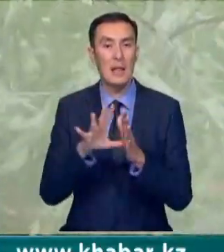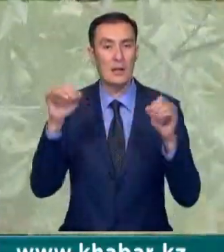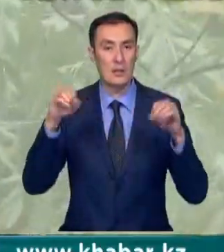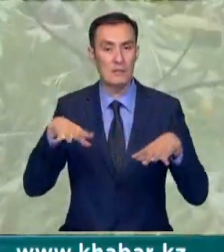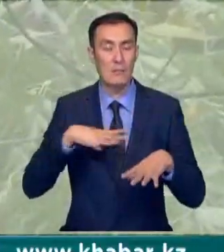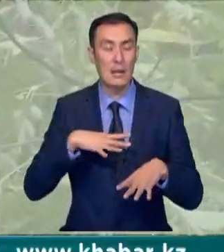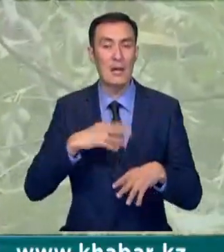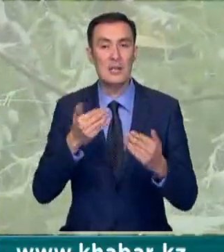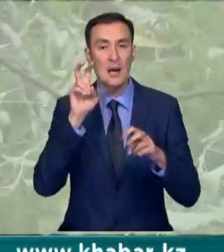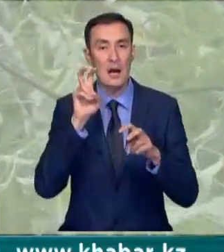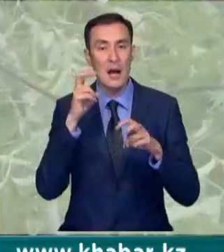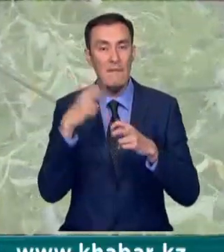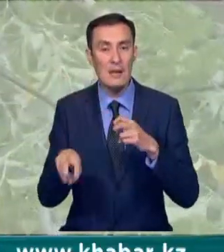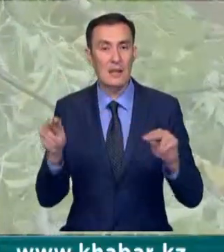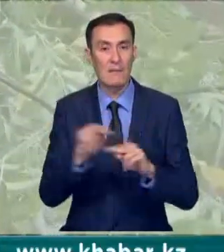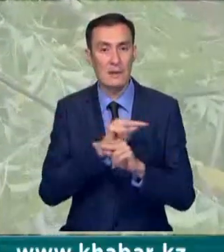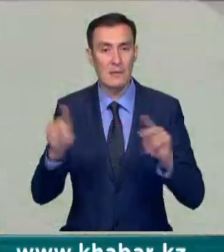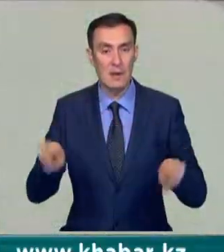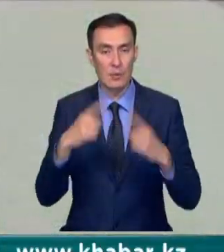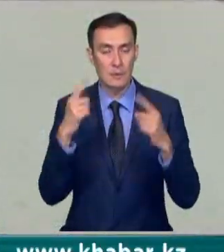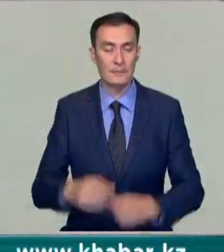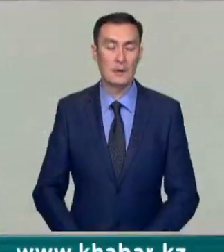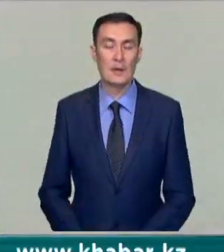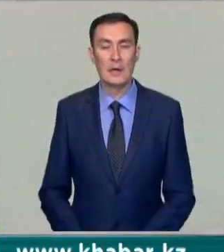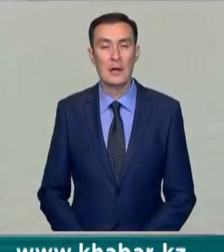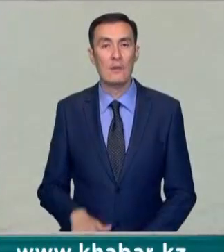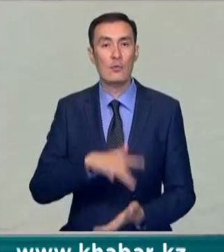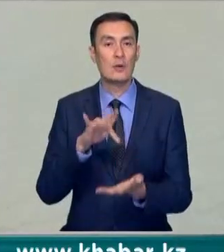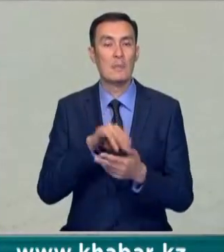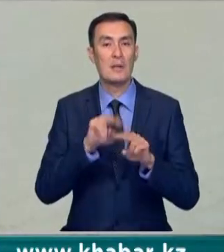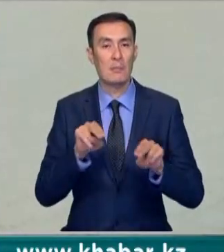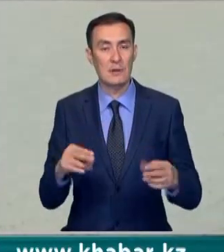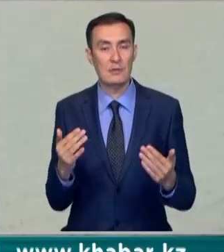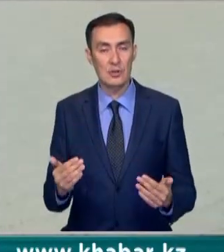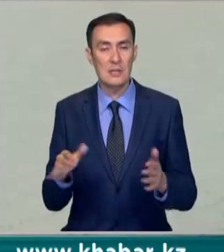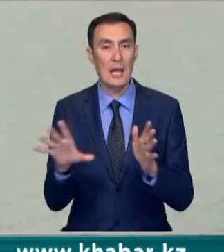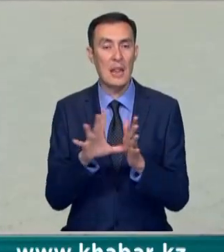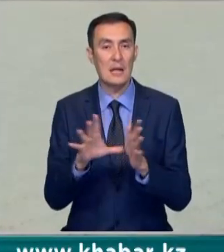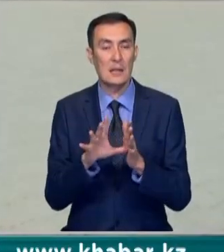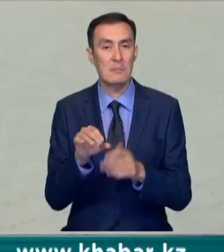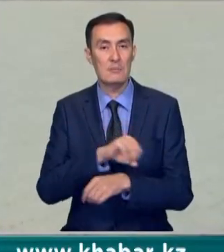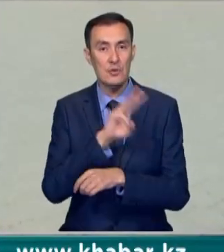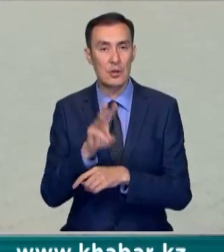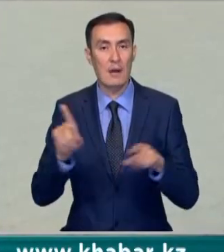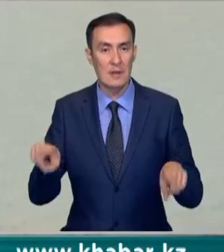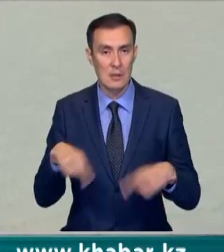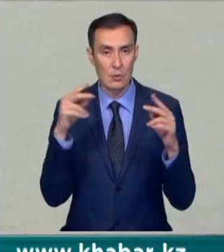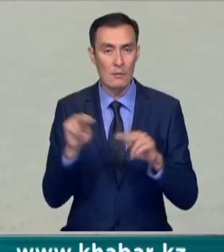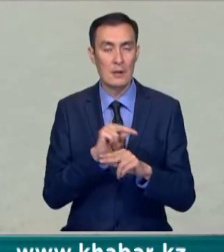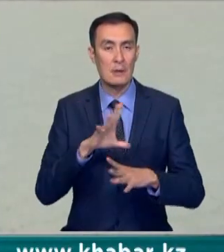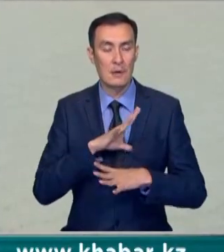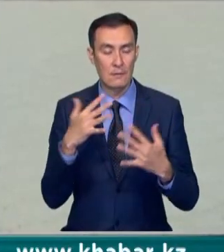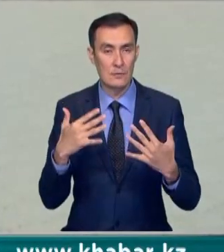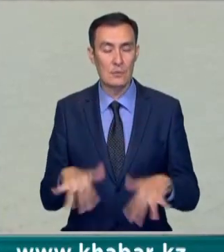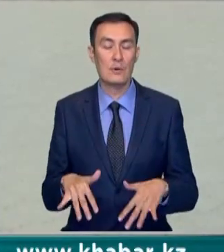специалисты проводят аварийно-восстановительные работы. По городу Петропавловску в настоящее время электроснабжение восстановлено. У района области под